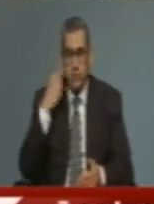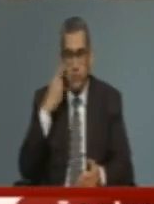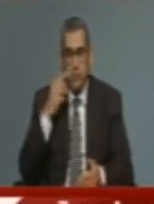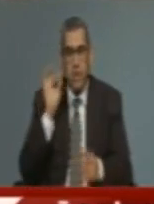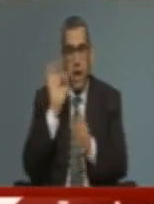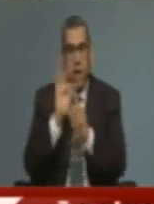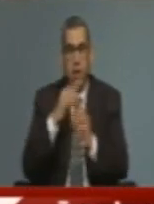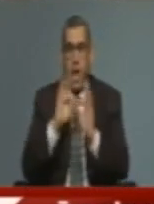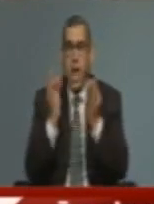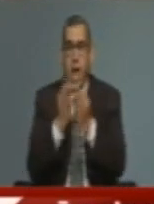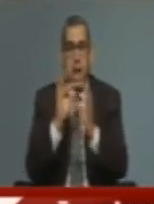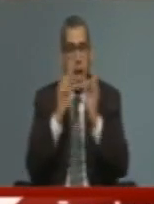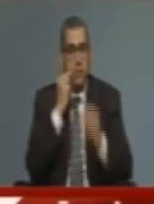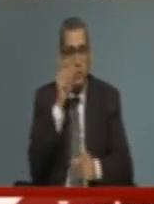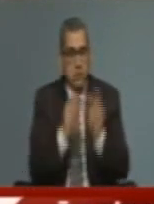الأهالينا